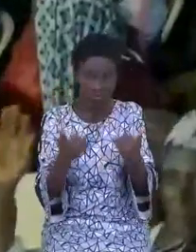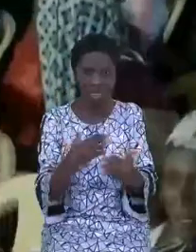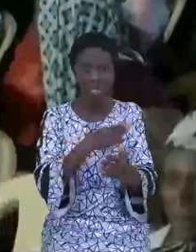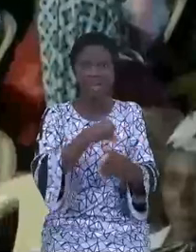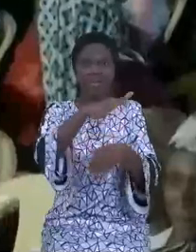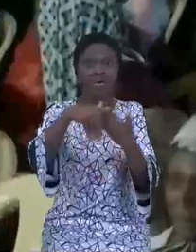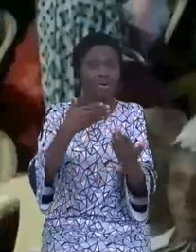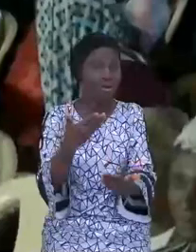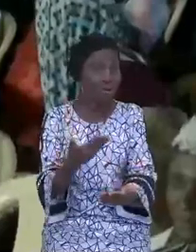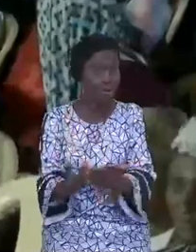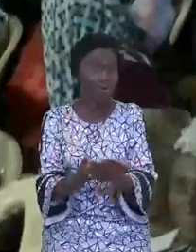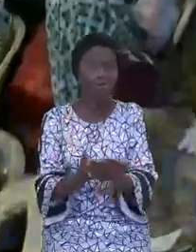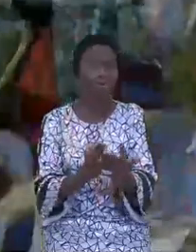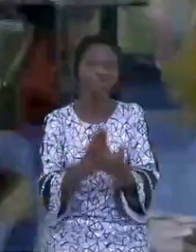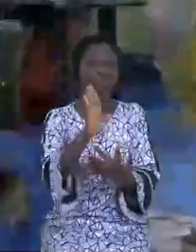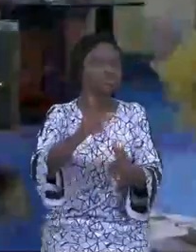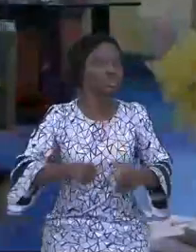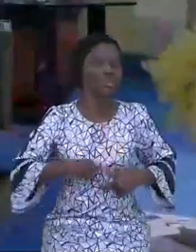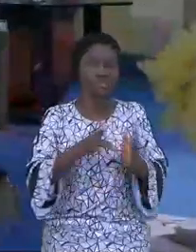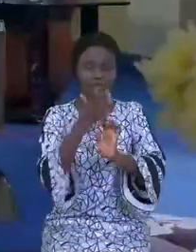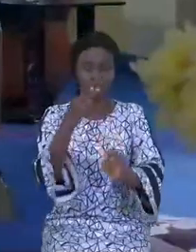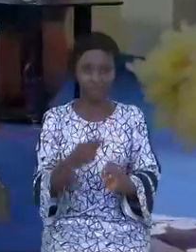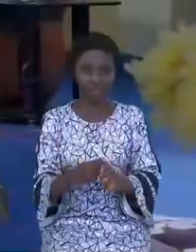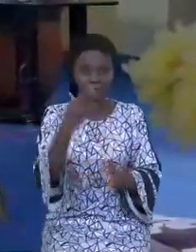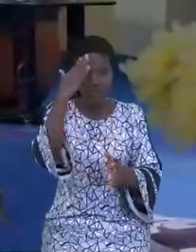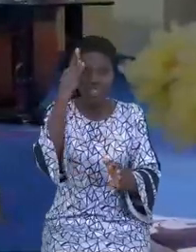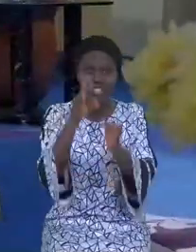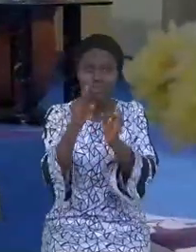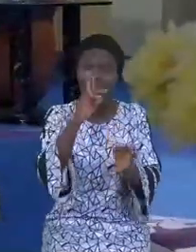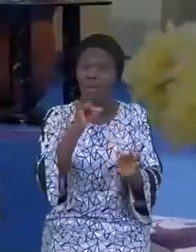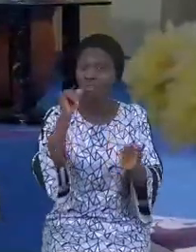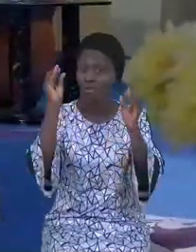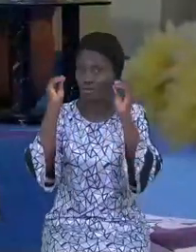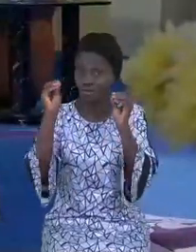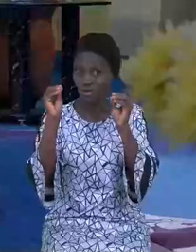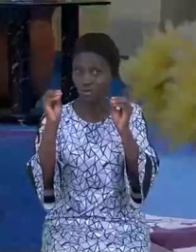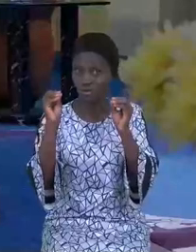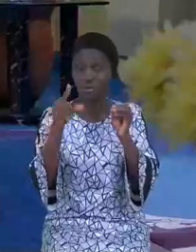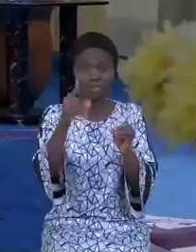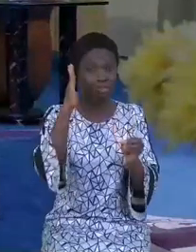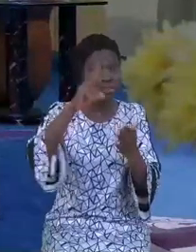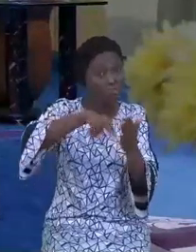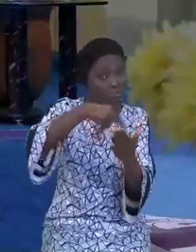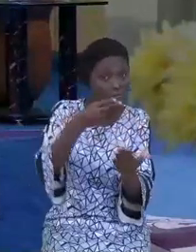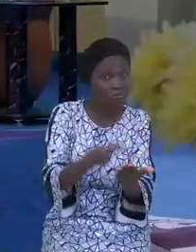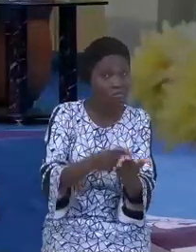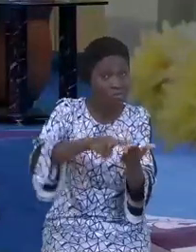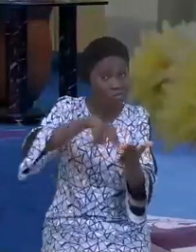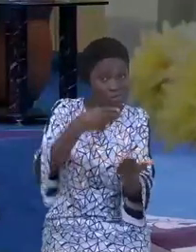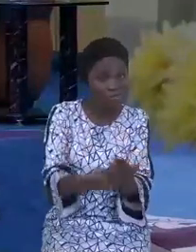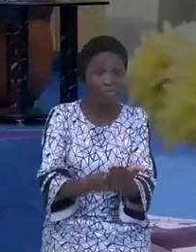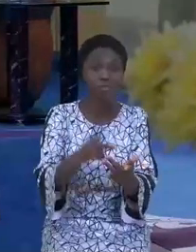voyez, quand nous ne sommes pas, on ne reçoit pas d'enseignement, nous tombons dans les fosses, on tombe par-ci,